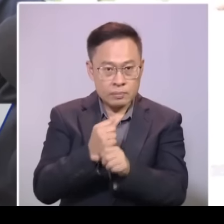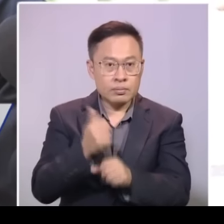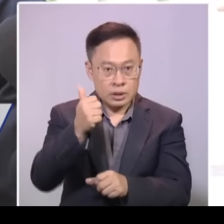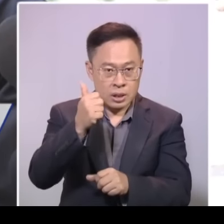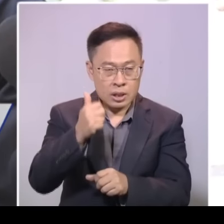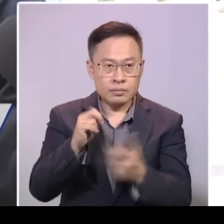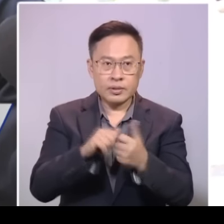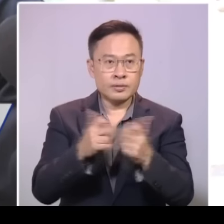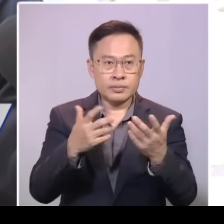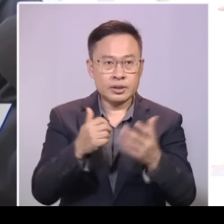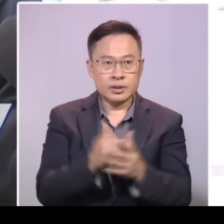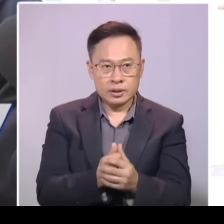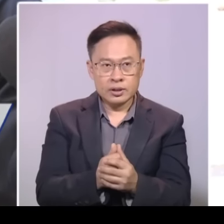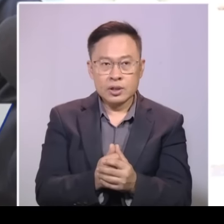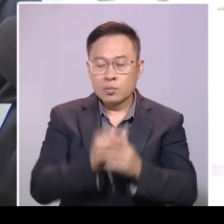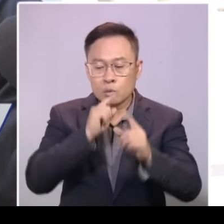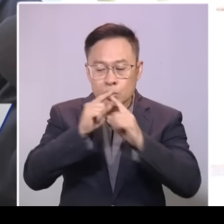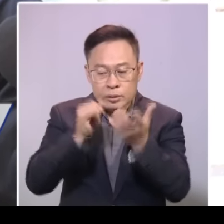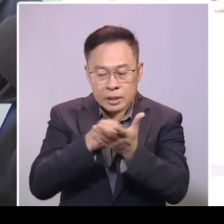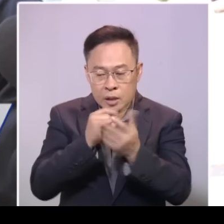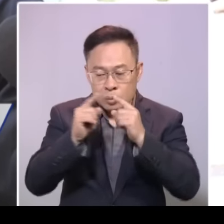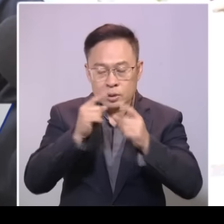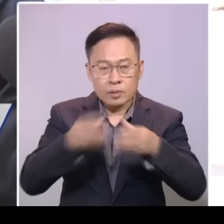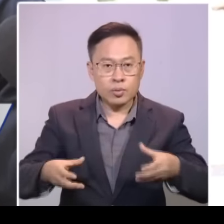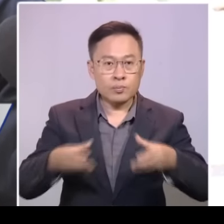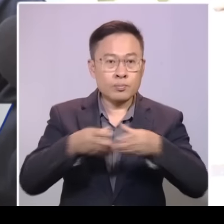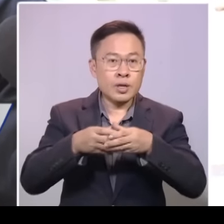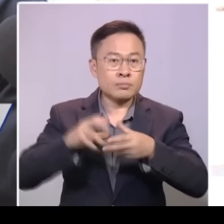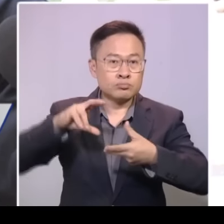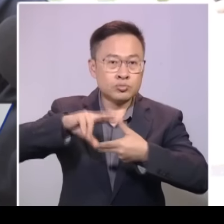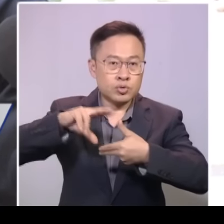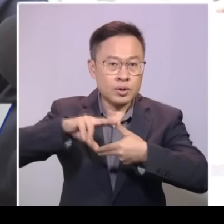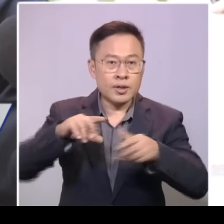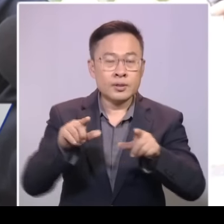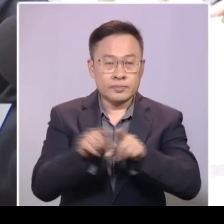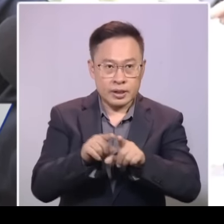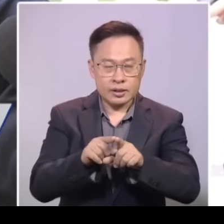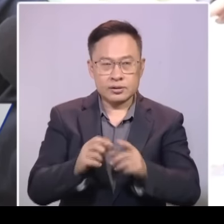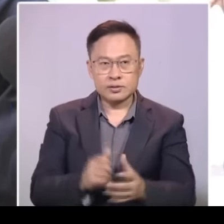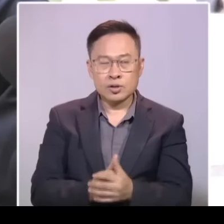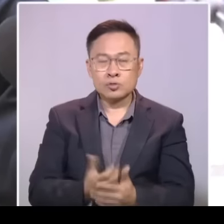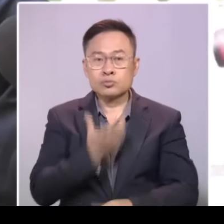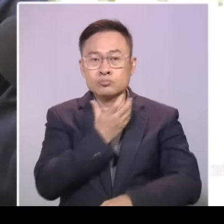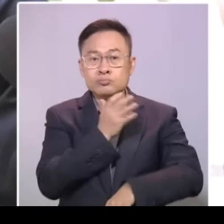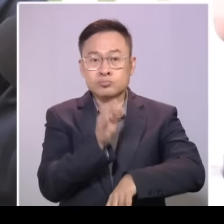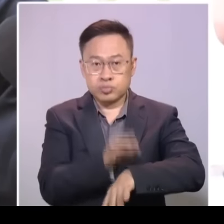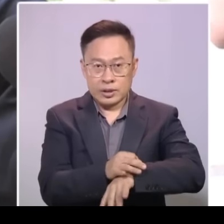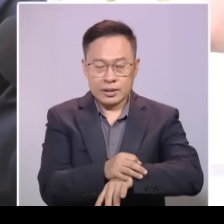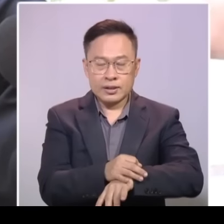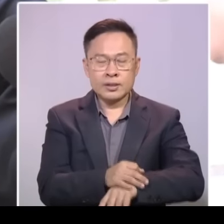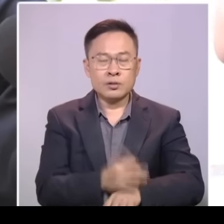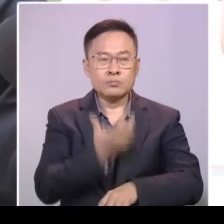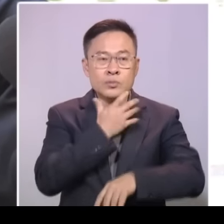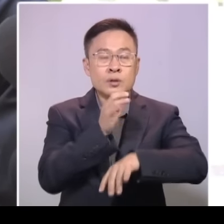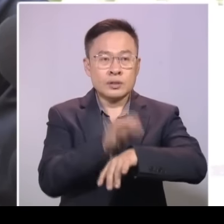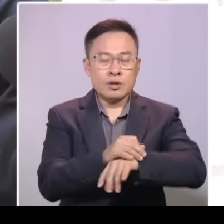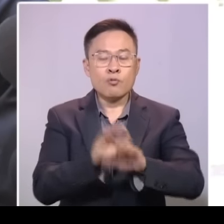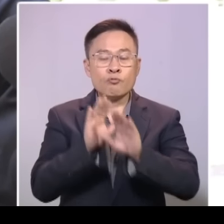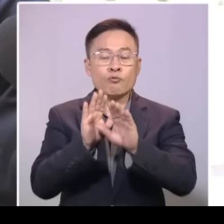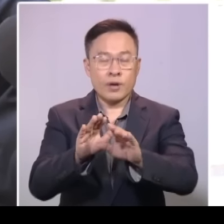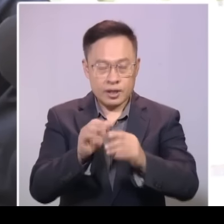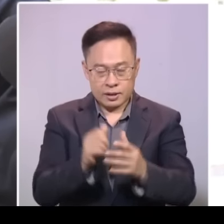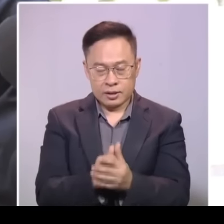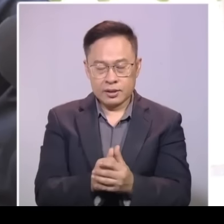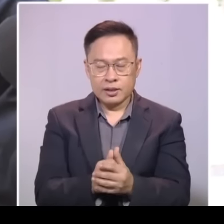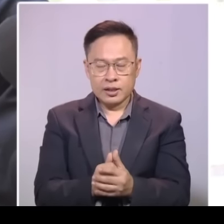โยกย้ายอะไรมาแบบนี้น่าจะคุยกันรู้เรื่องมากกว่านะคะขณะเดียวกันพลเอกประวิตรวงษ์สุวรรณหัวหน้าพรรคพลังประชารัฐฝากให้น